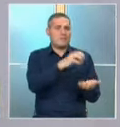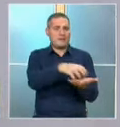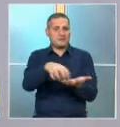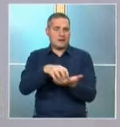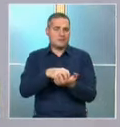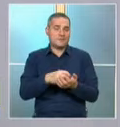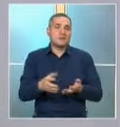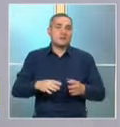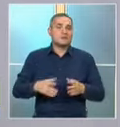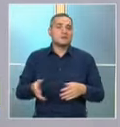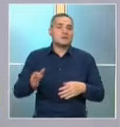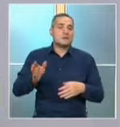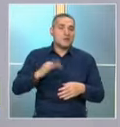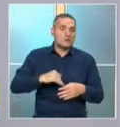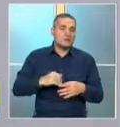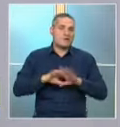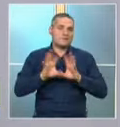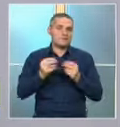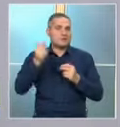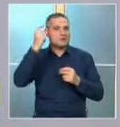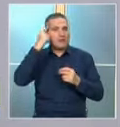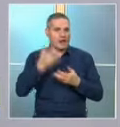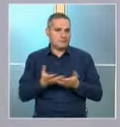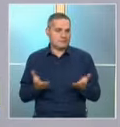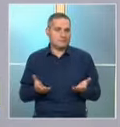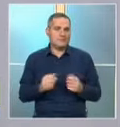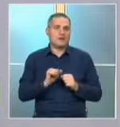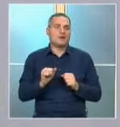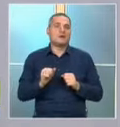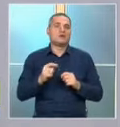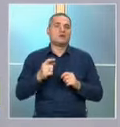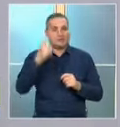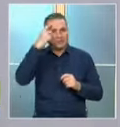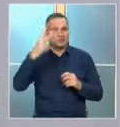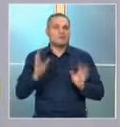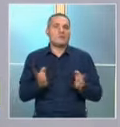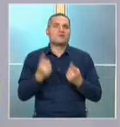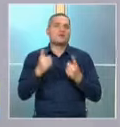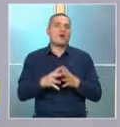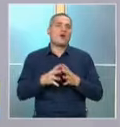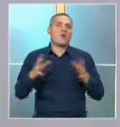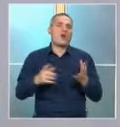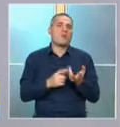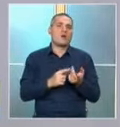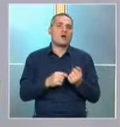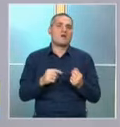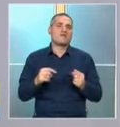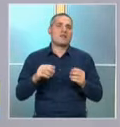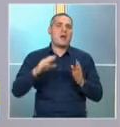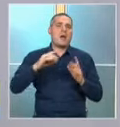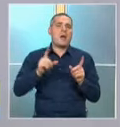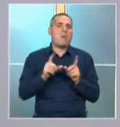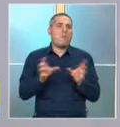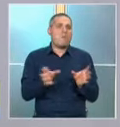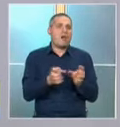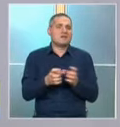След това всички знаем и знаят, че работиме с една голяма част от малцинствата